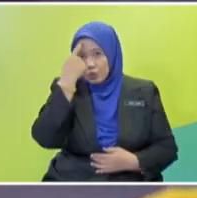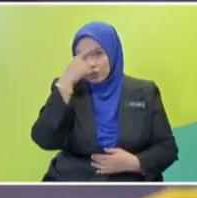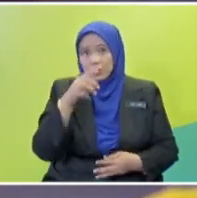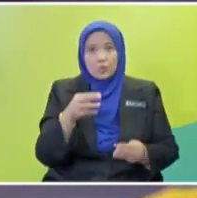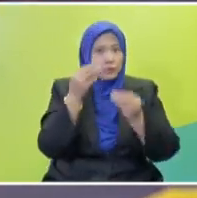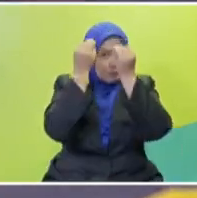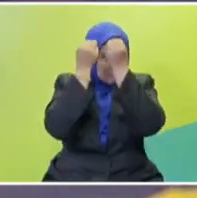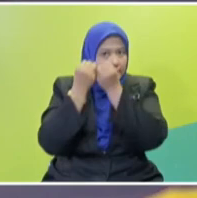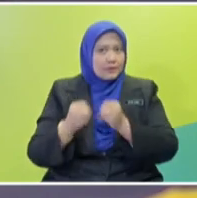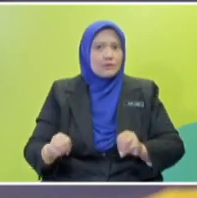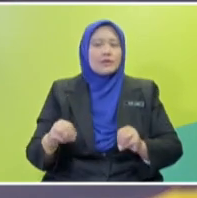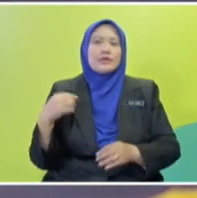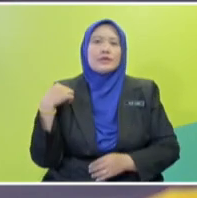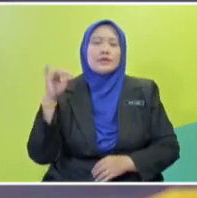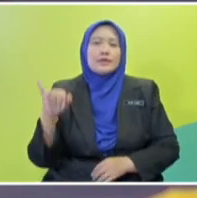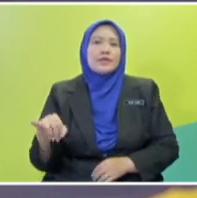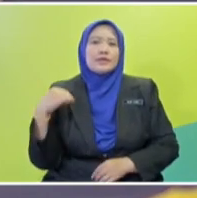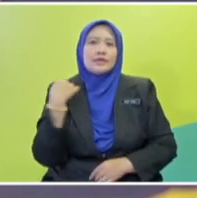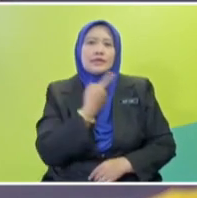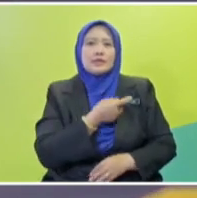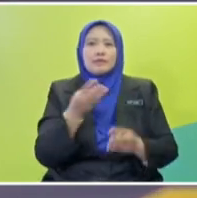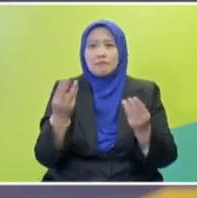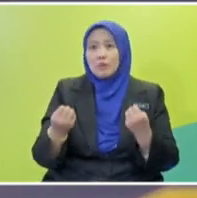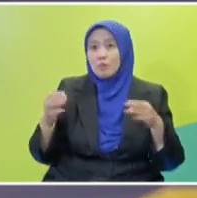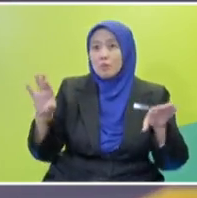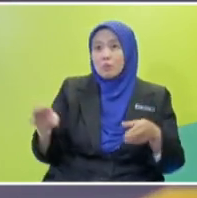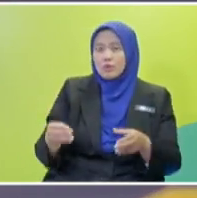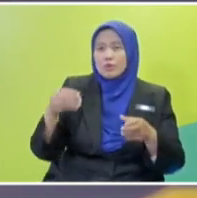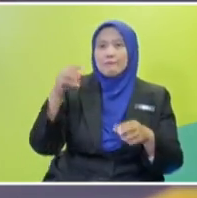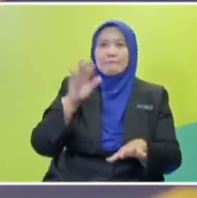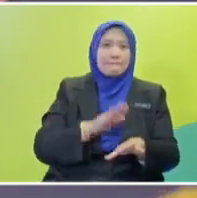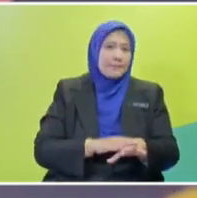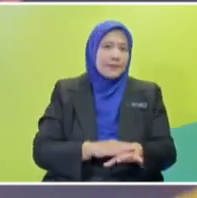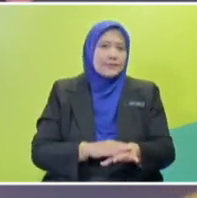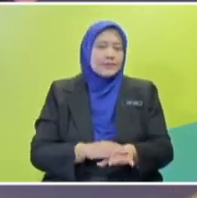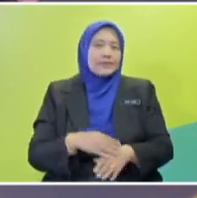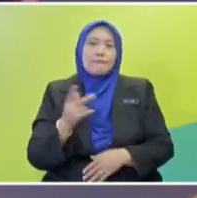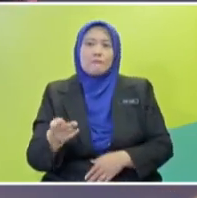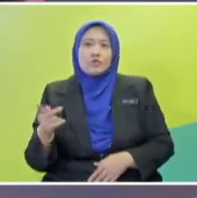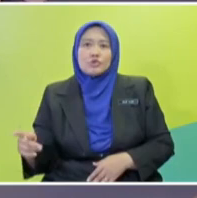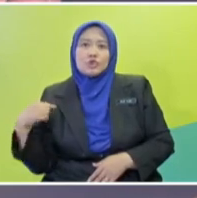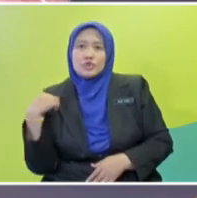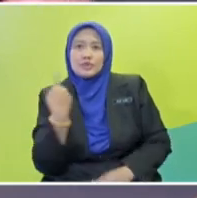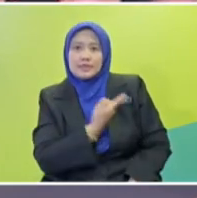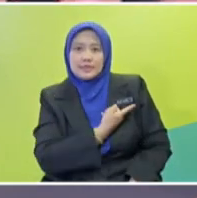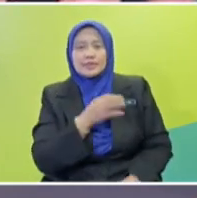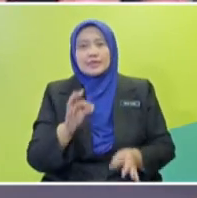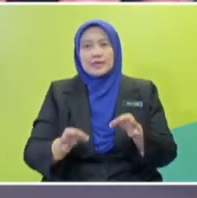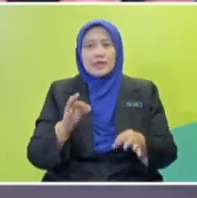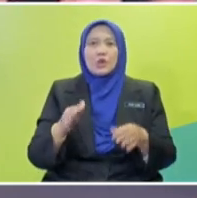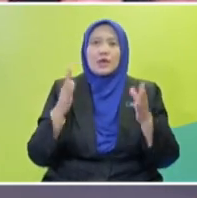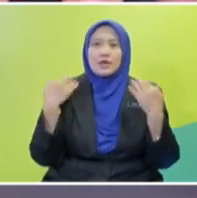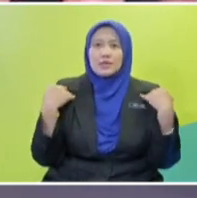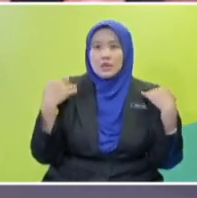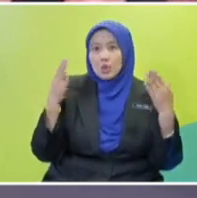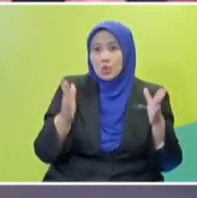apa yang kita lakukan sebenarnya jadi baru orang paham kalau tak contohlah kita kita